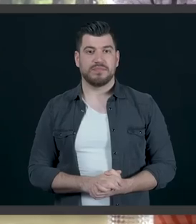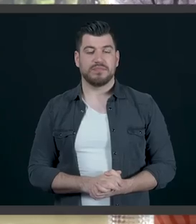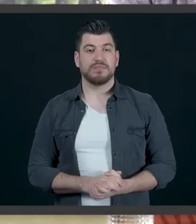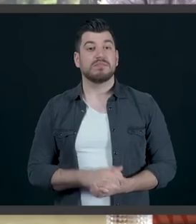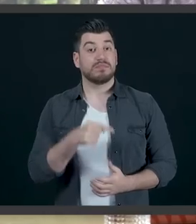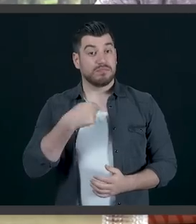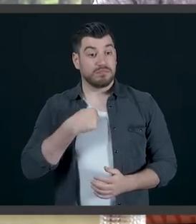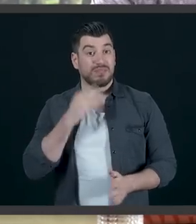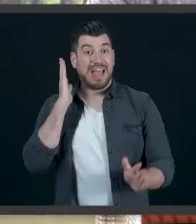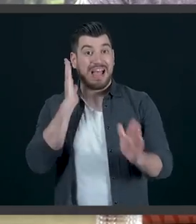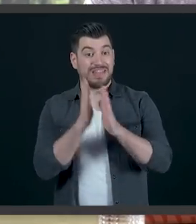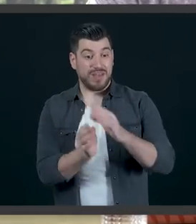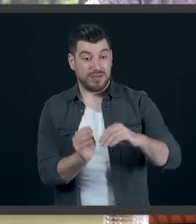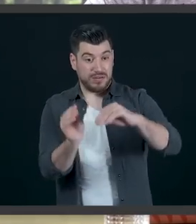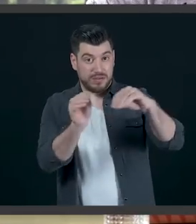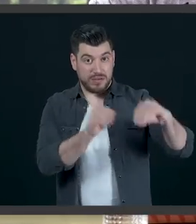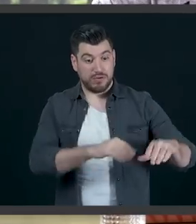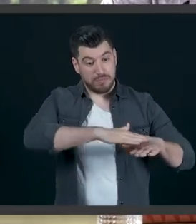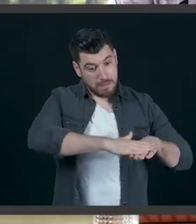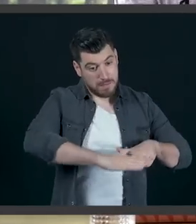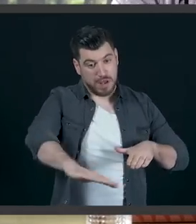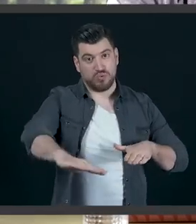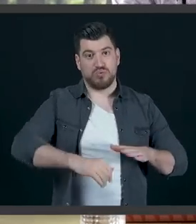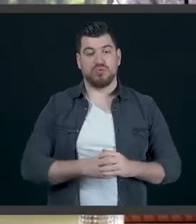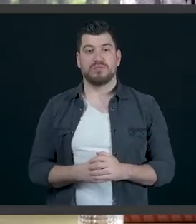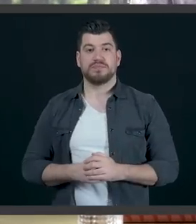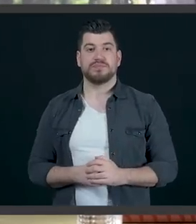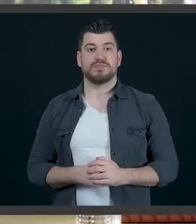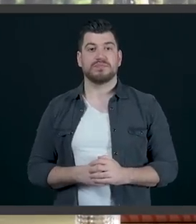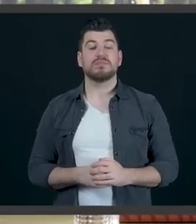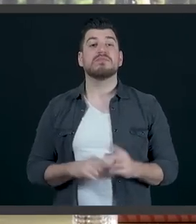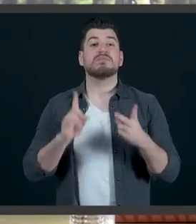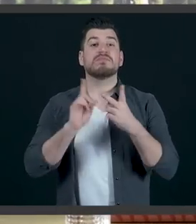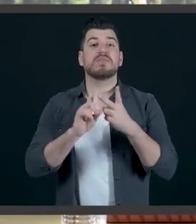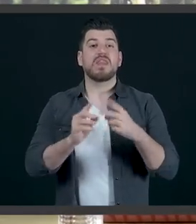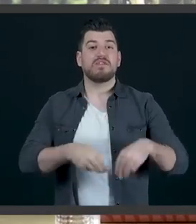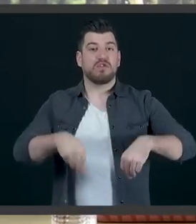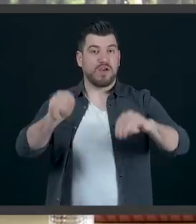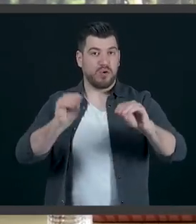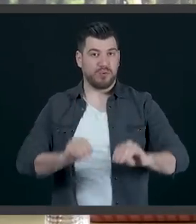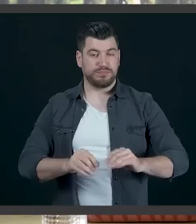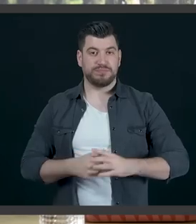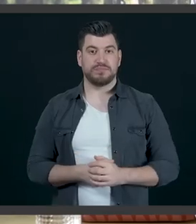Θα το βάλω κατευθείαν στον πάτο του ταψάκι. Ολόκληρο. Το δεύτερο φύλλο